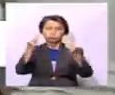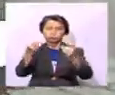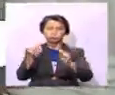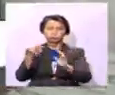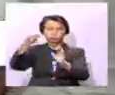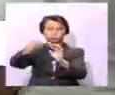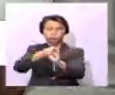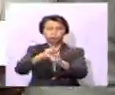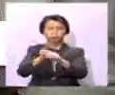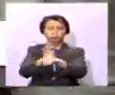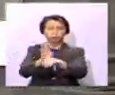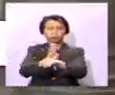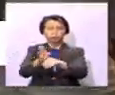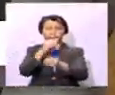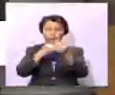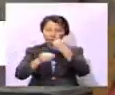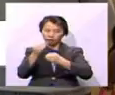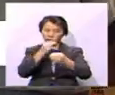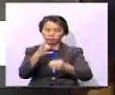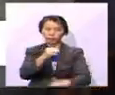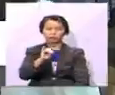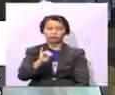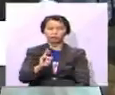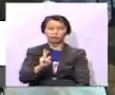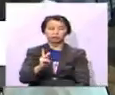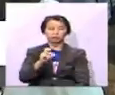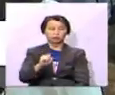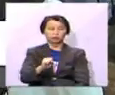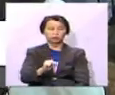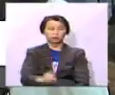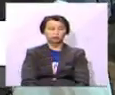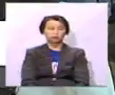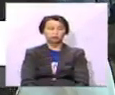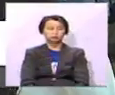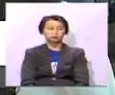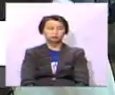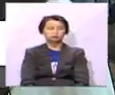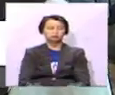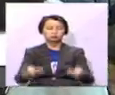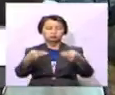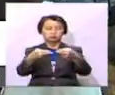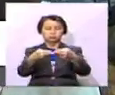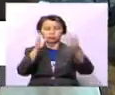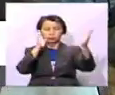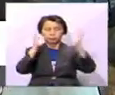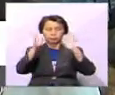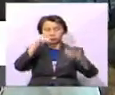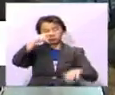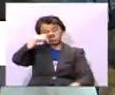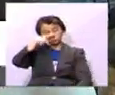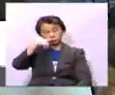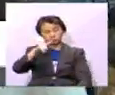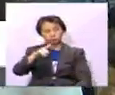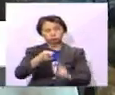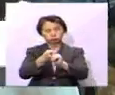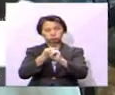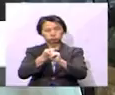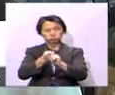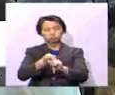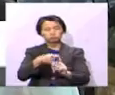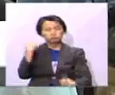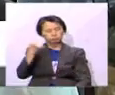menceburi bidang perniagaan makanan dan IKS. Hubungan antara negara Malaysia dan juga Thailand lebih akrablah,